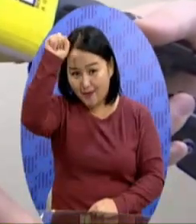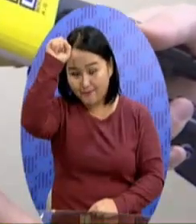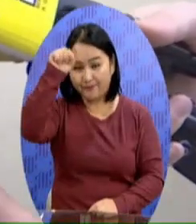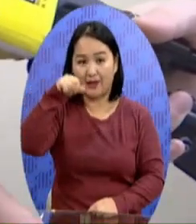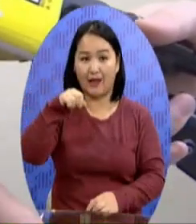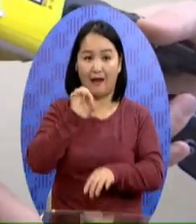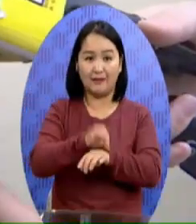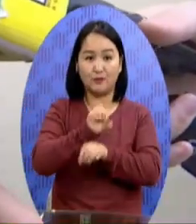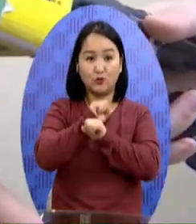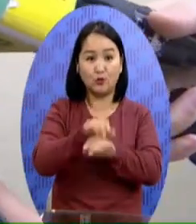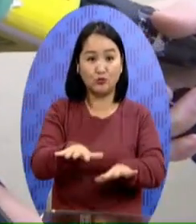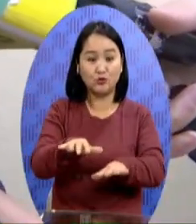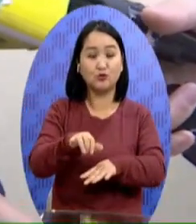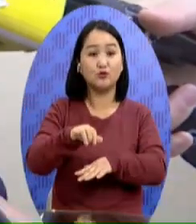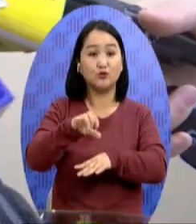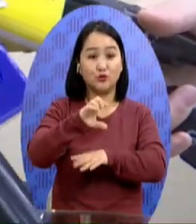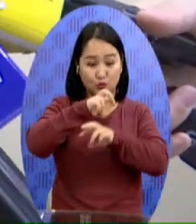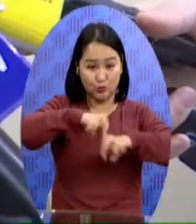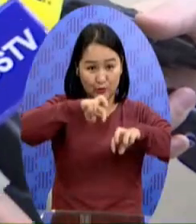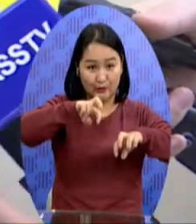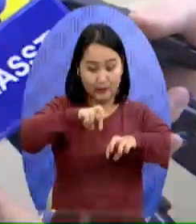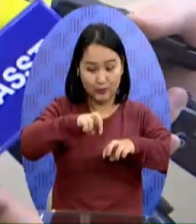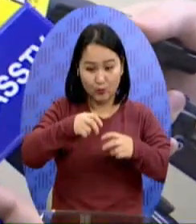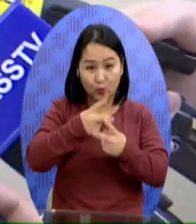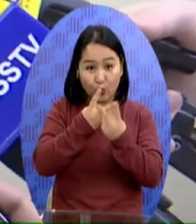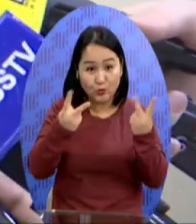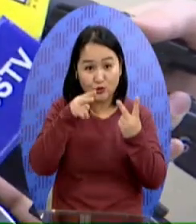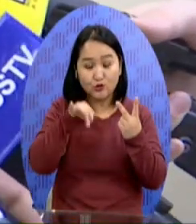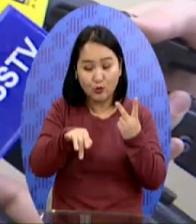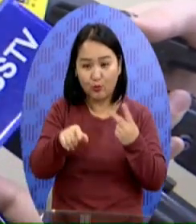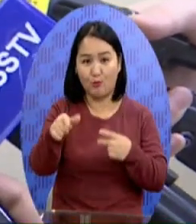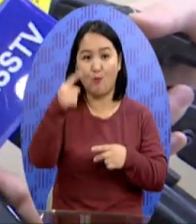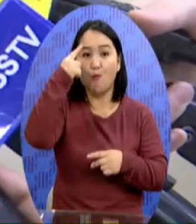гэхээр Австралийн эрүүл мэндийн газраас танаа иргэн